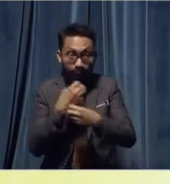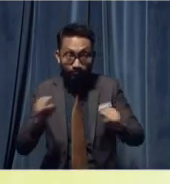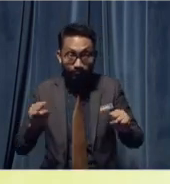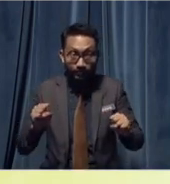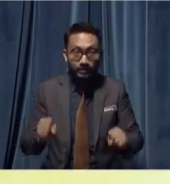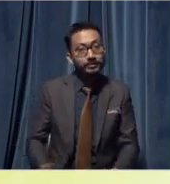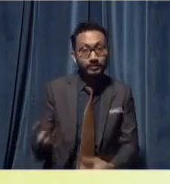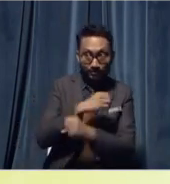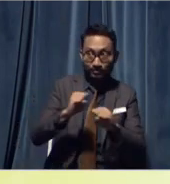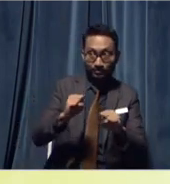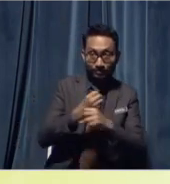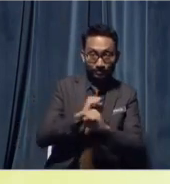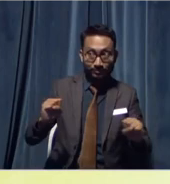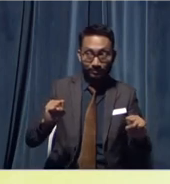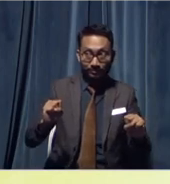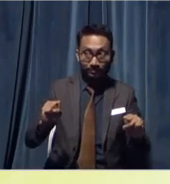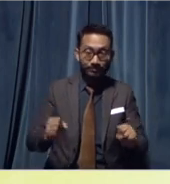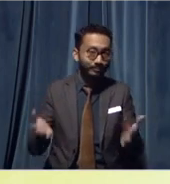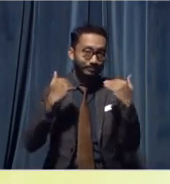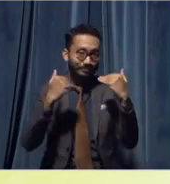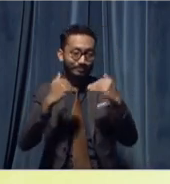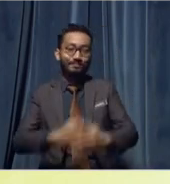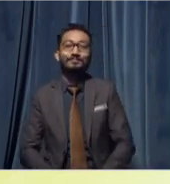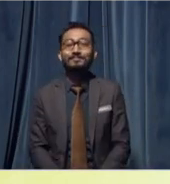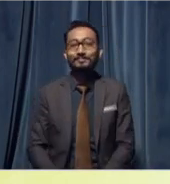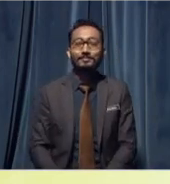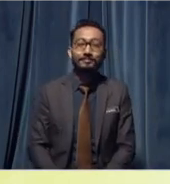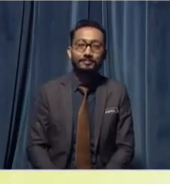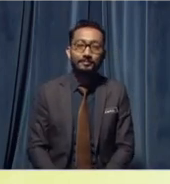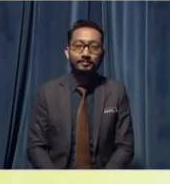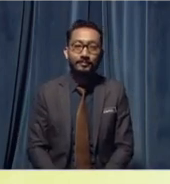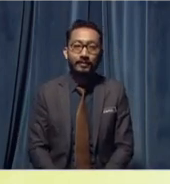bersedia? Sudah? Jom!